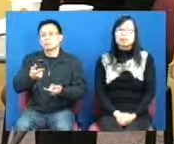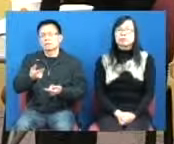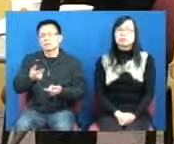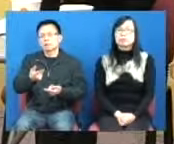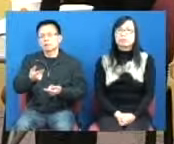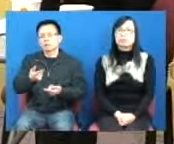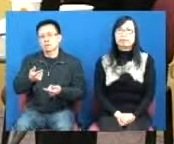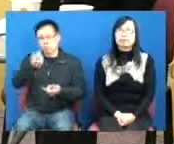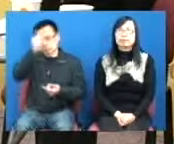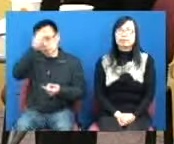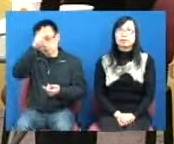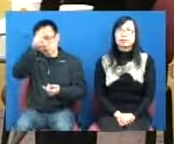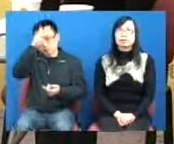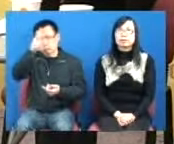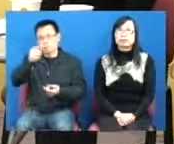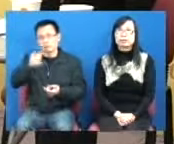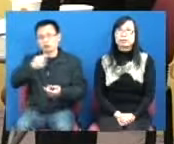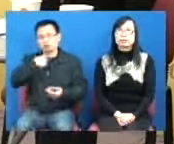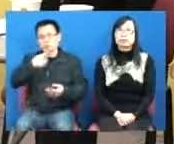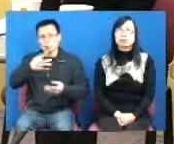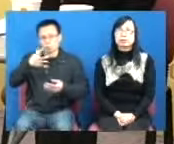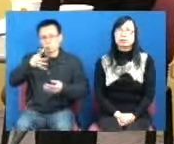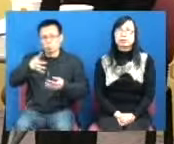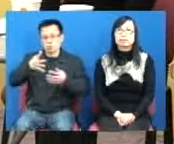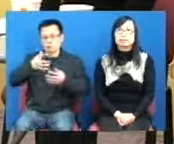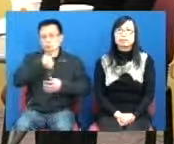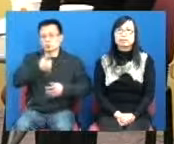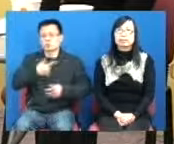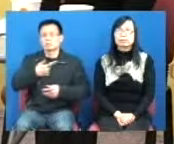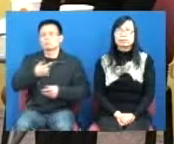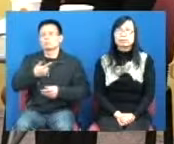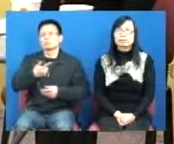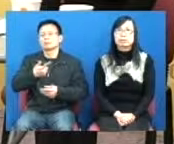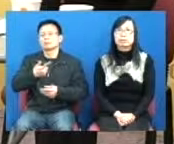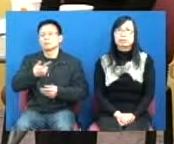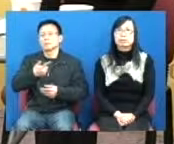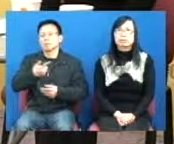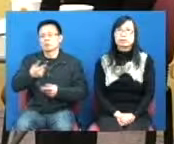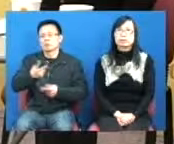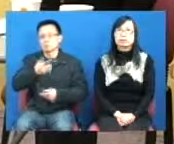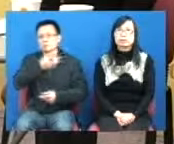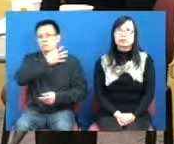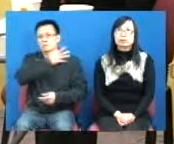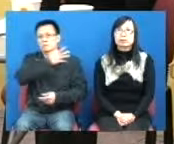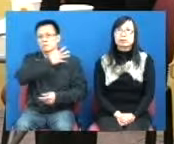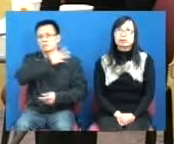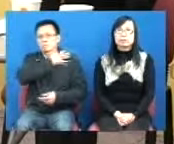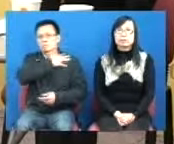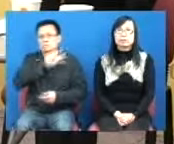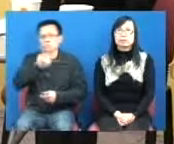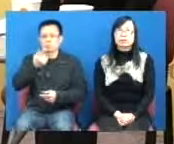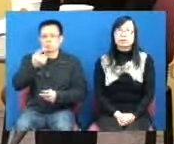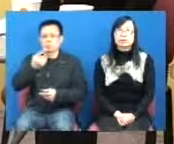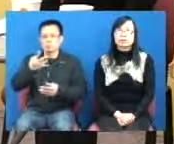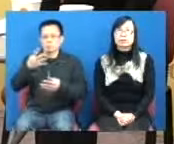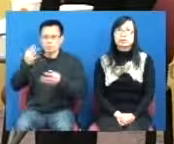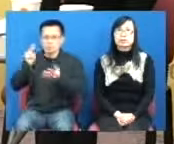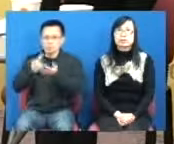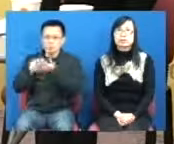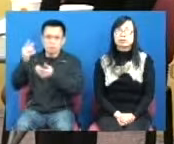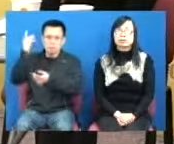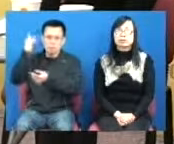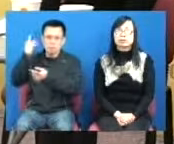特區政府的主要官員仍然是承責了我們殖民地制度下來一個很重要的